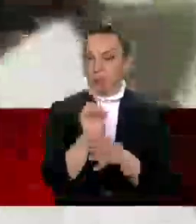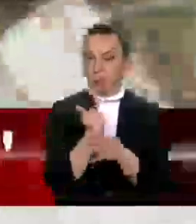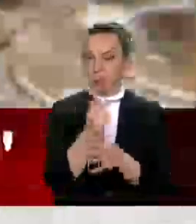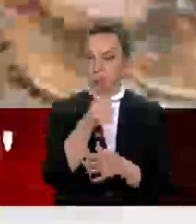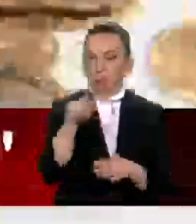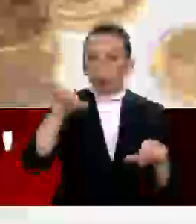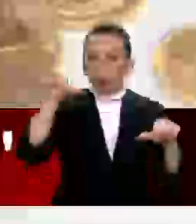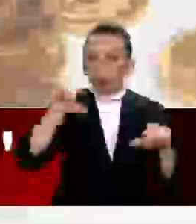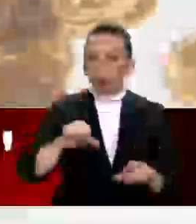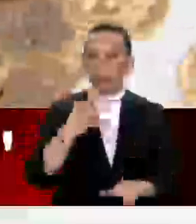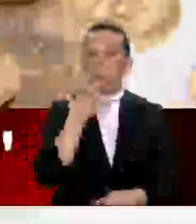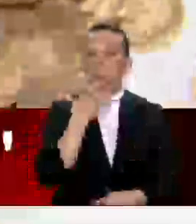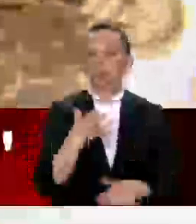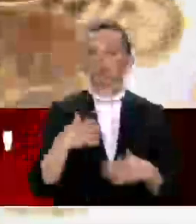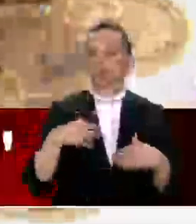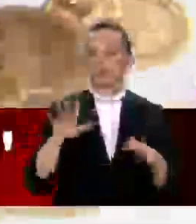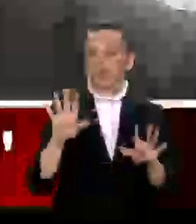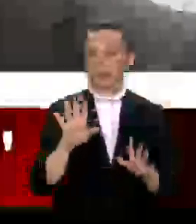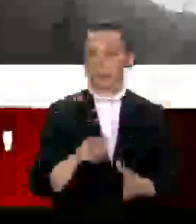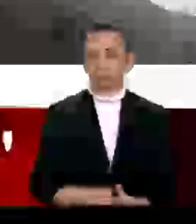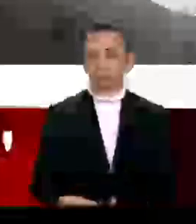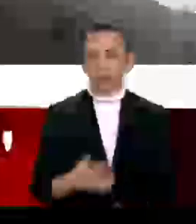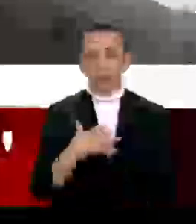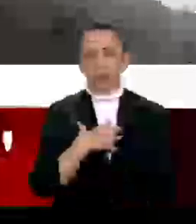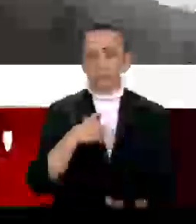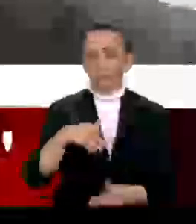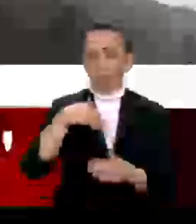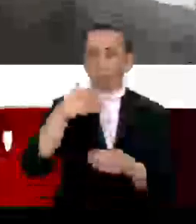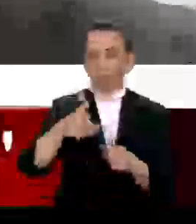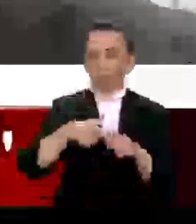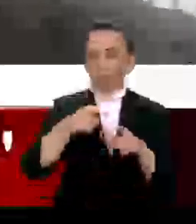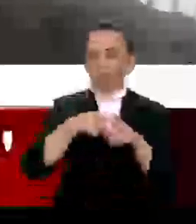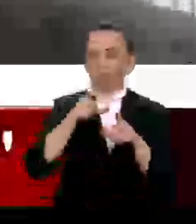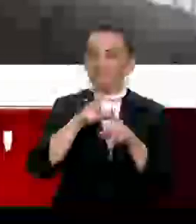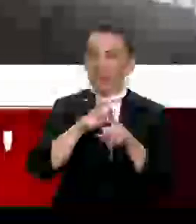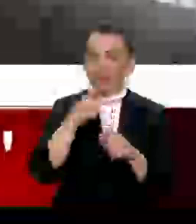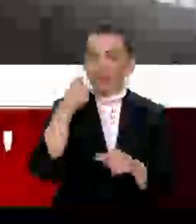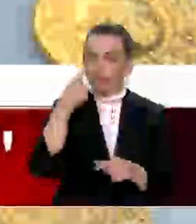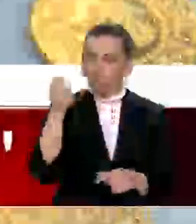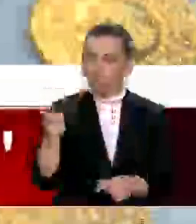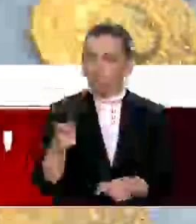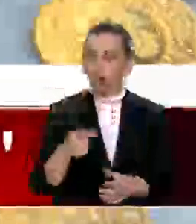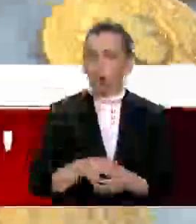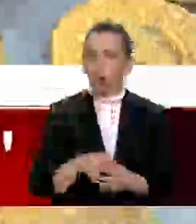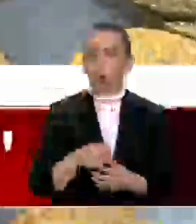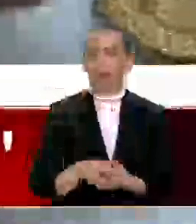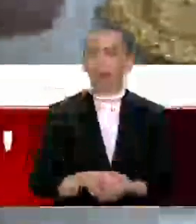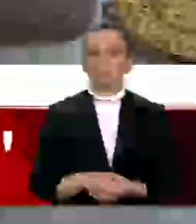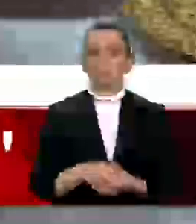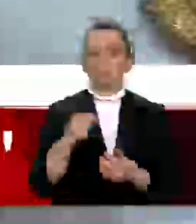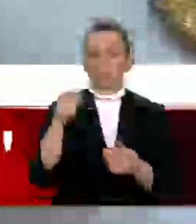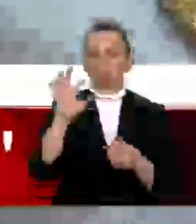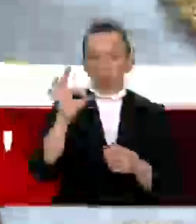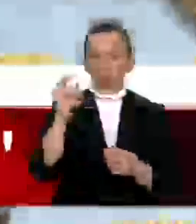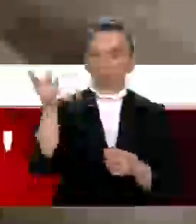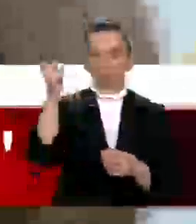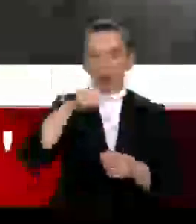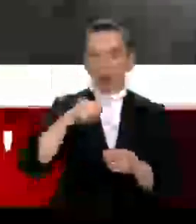bu düşüşlerin kalıcı olmayacağını düşünüyor. Haziran sonrası Fed'in faiz artırımları sonlandıktan sonra da agresif yükselişler